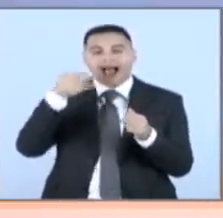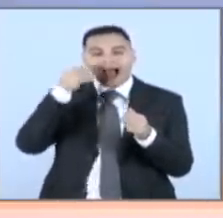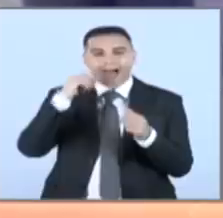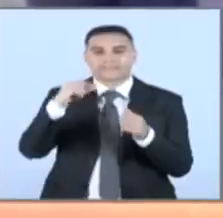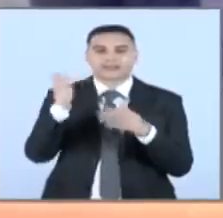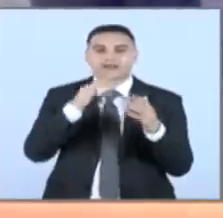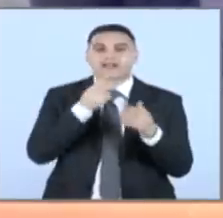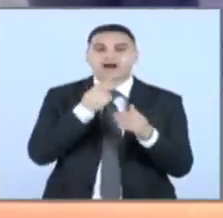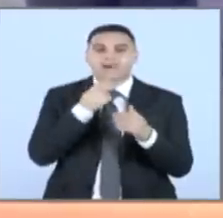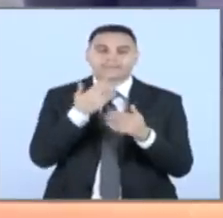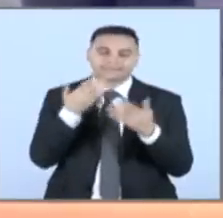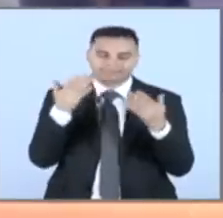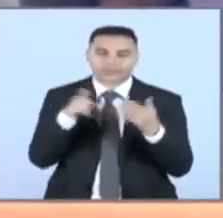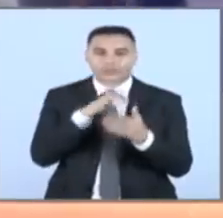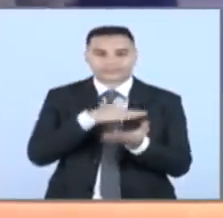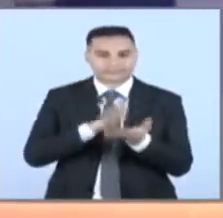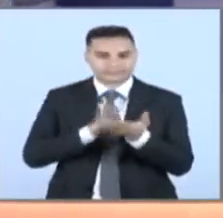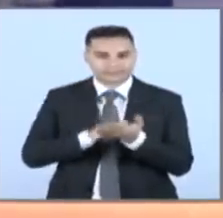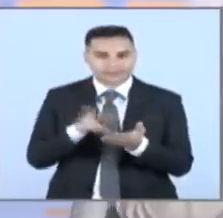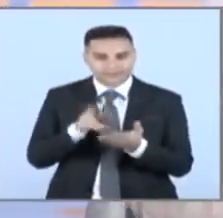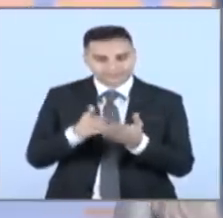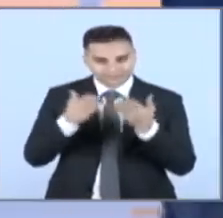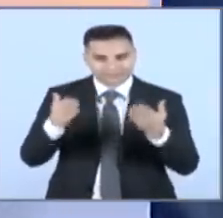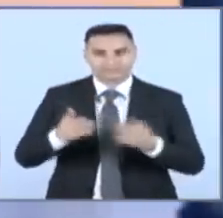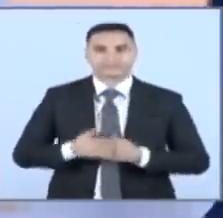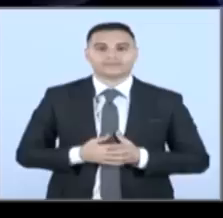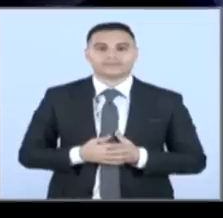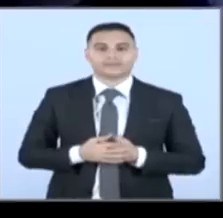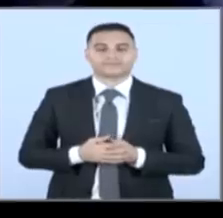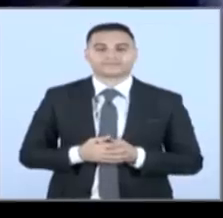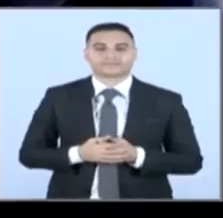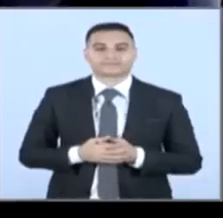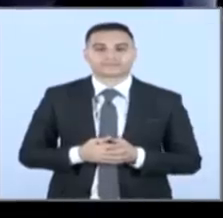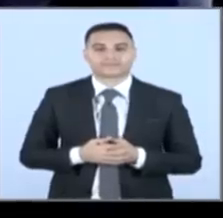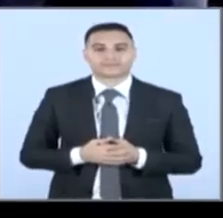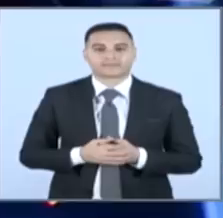أحمد الأحمر. كلنا نحيي مدام منال وآسر. آسر ومدام منال تفضل.